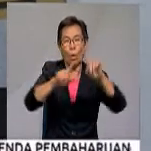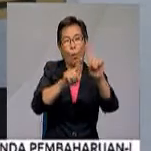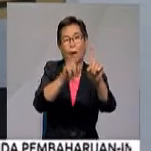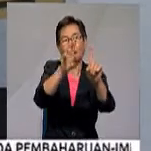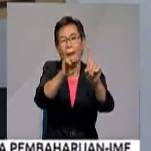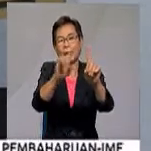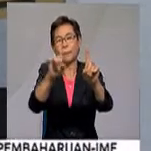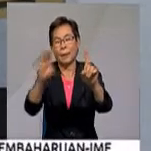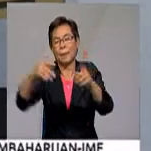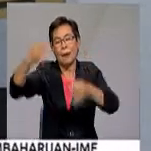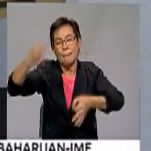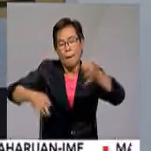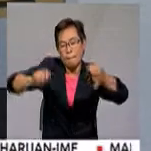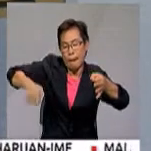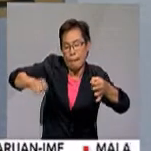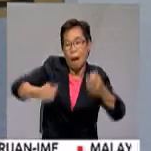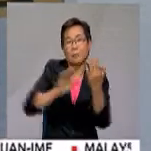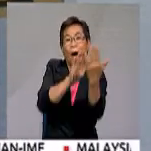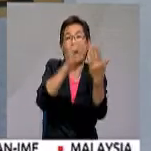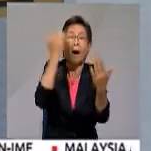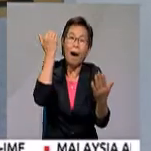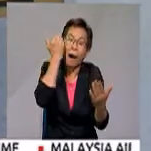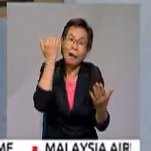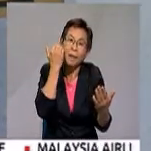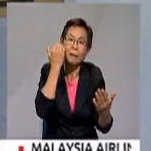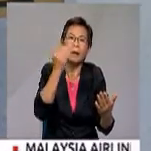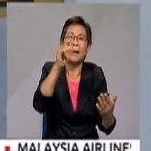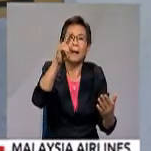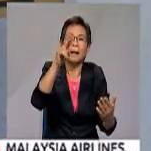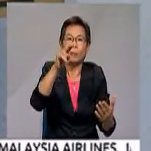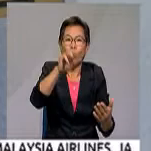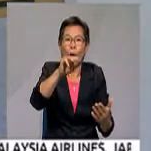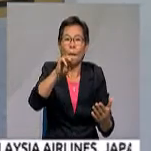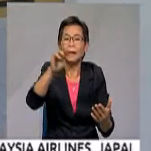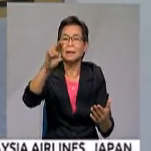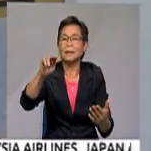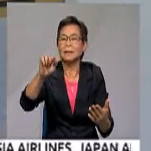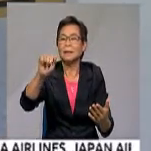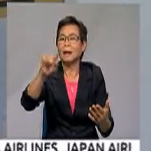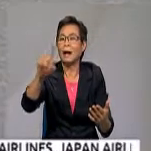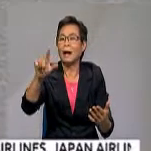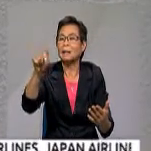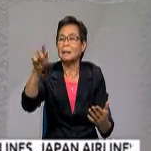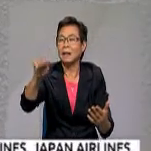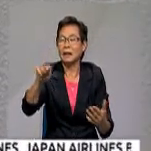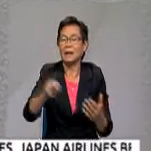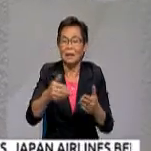1MDB. Perbicaraan di hadapan Hakim Muhammad Nazlan Muhammad Ghazali bersambung 6 Januari depan.